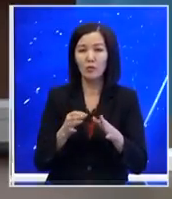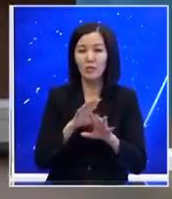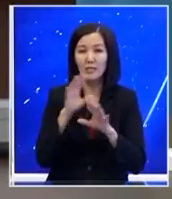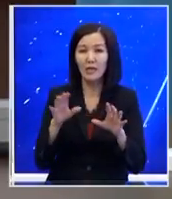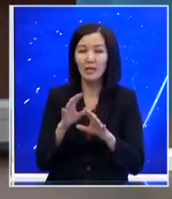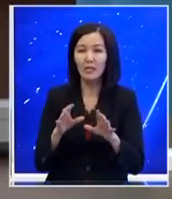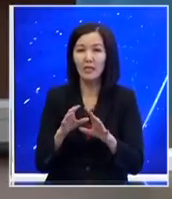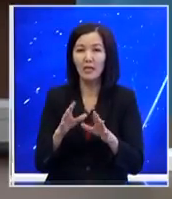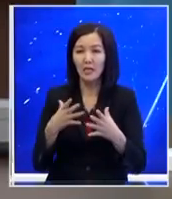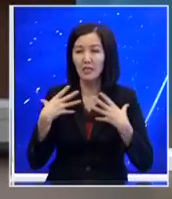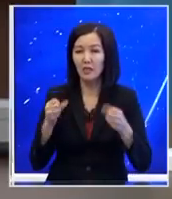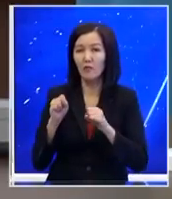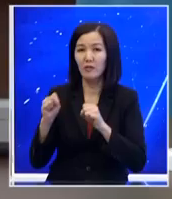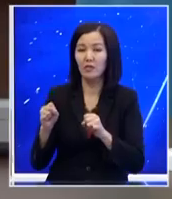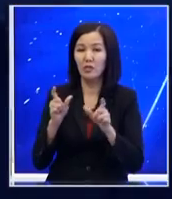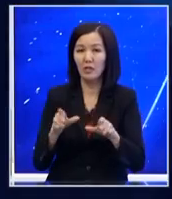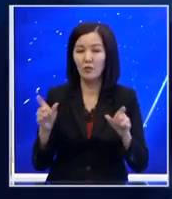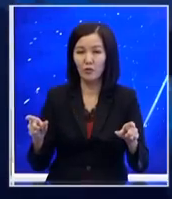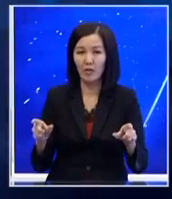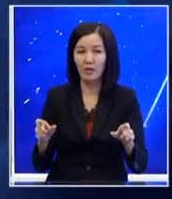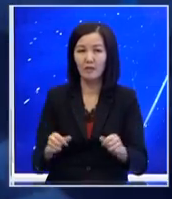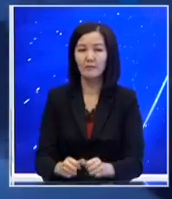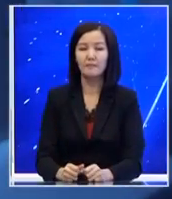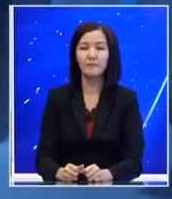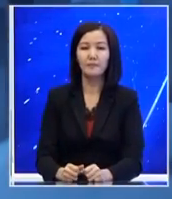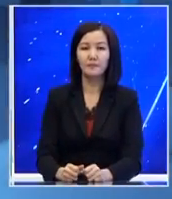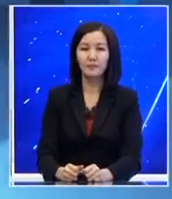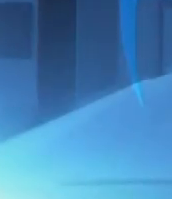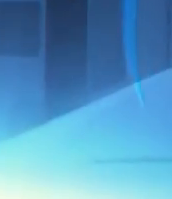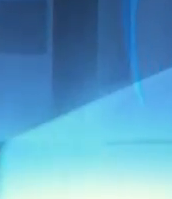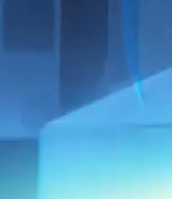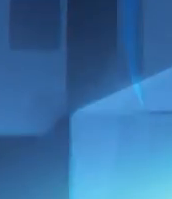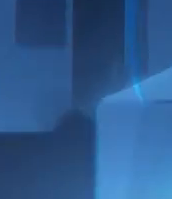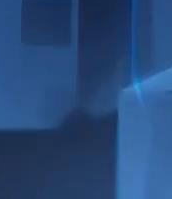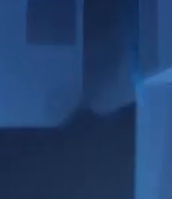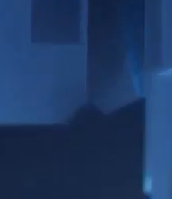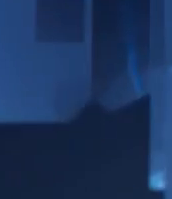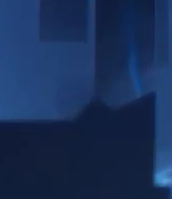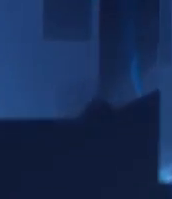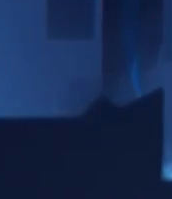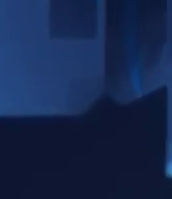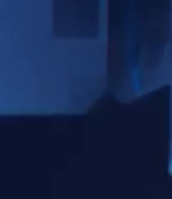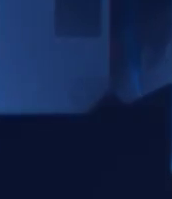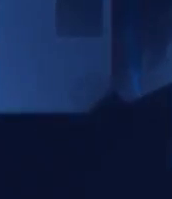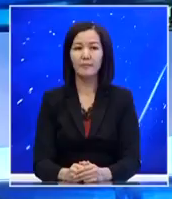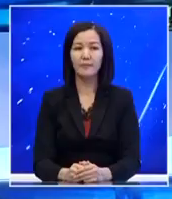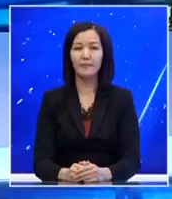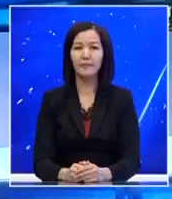сохранили, защитили людей. Азат Жумаханов, Надир Хамзин, телекомпания ЖТСО, Талдыкурган.